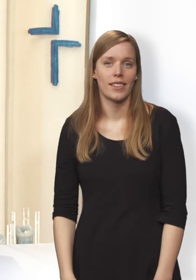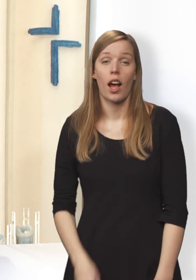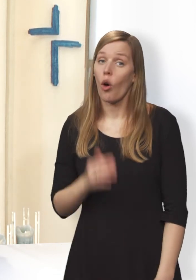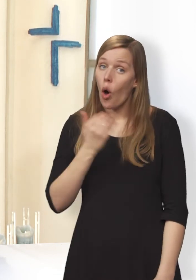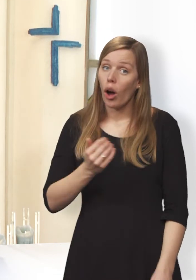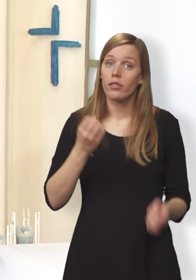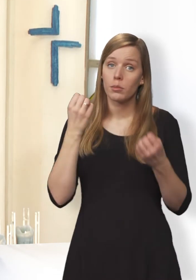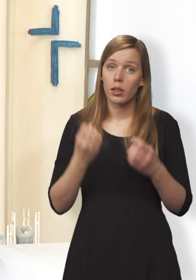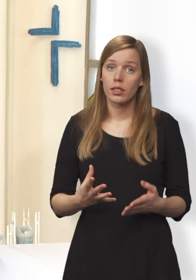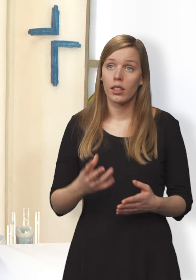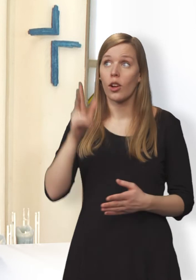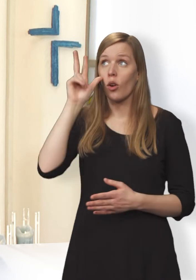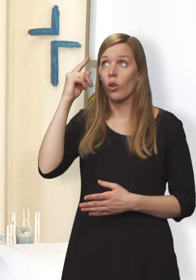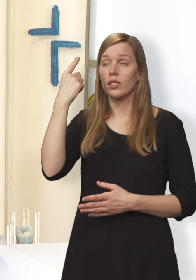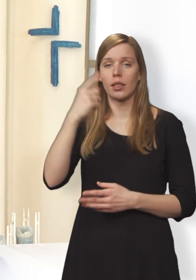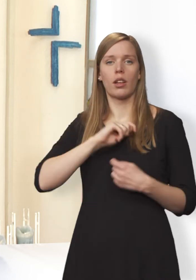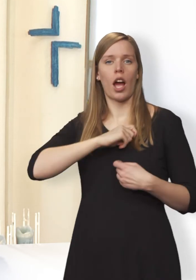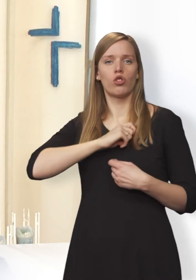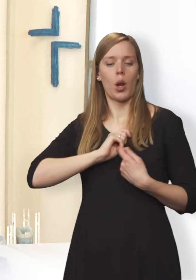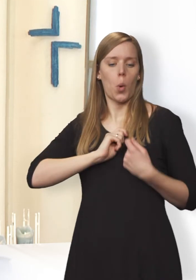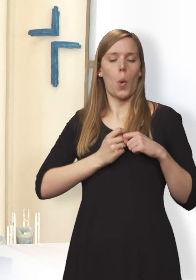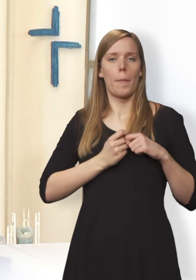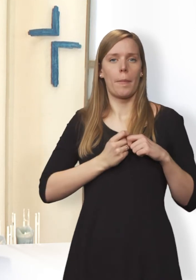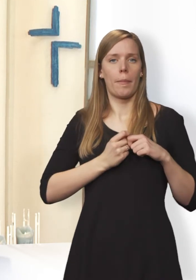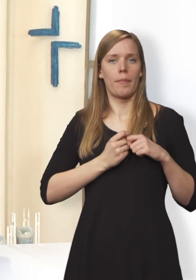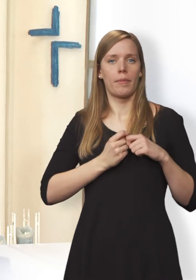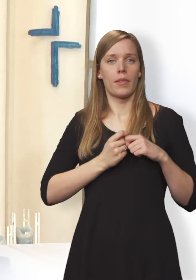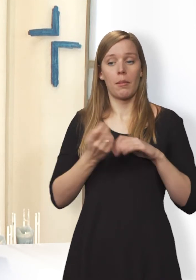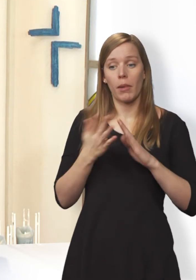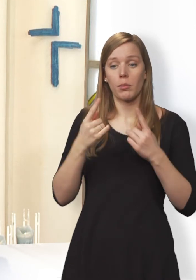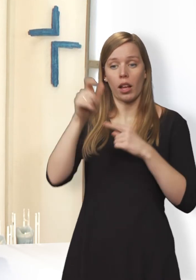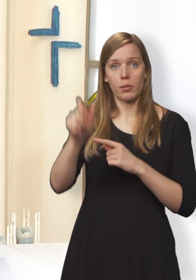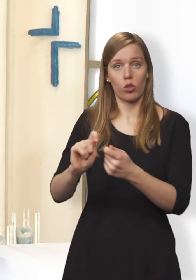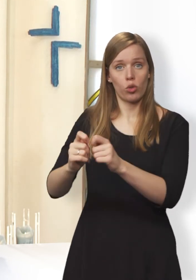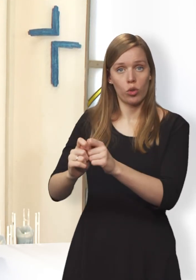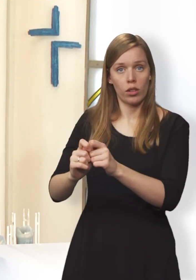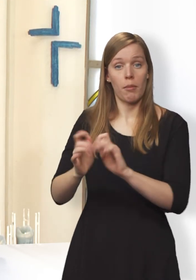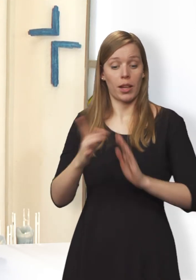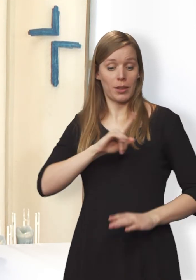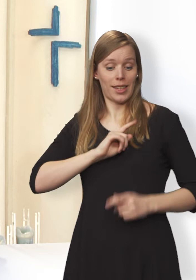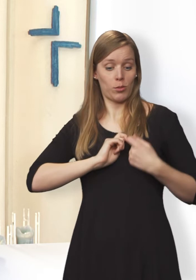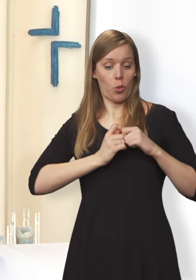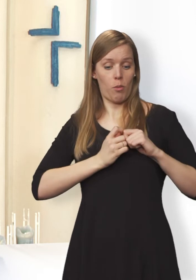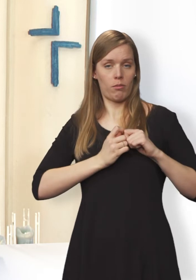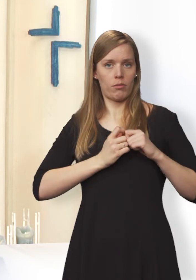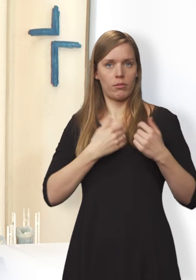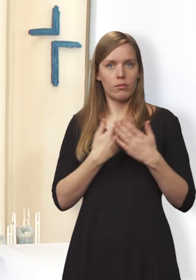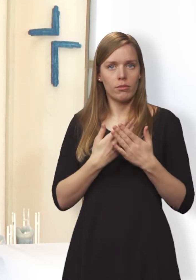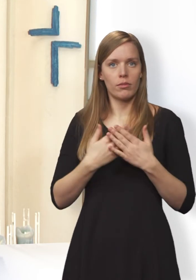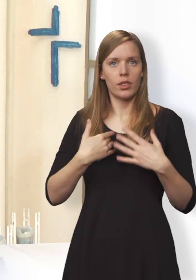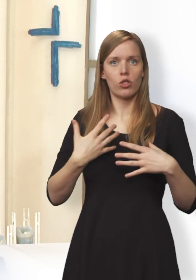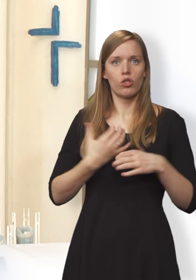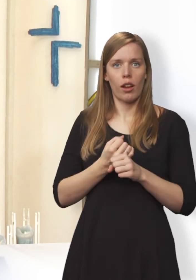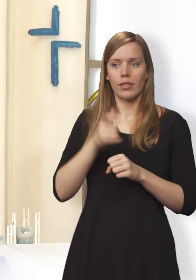dass gott einstellungen ändern manchmal auch bei uns und dann kann ich den anderen mit anderen augen sehen